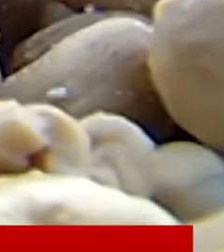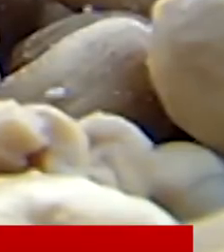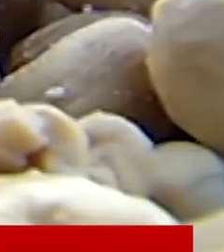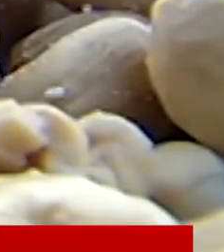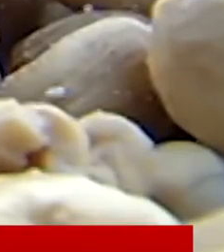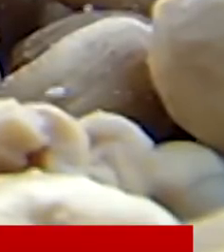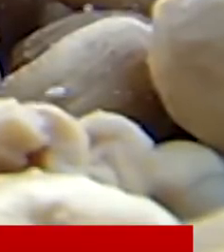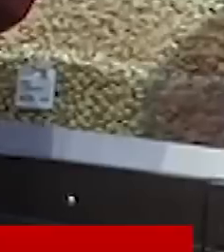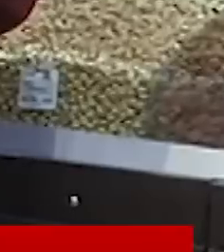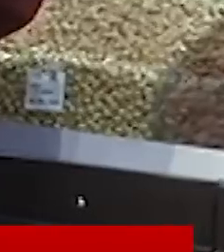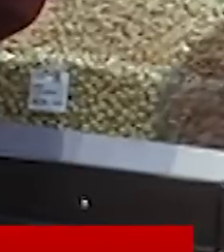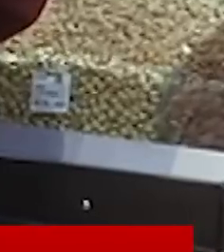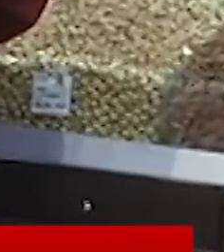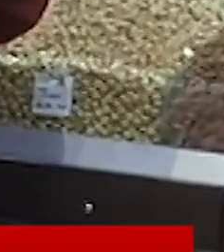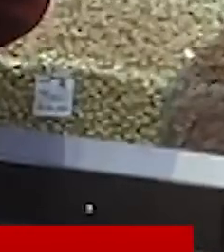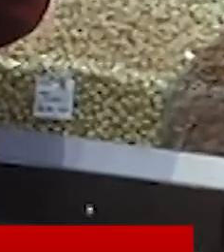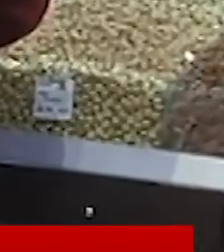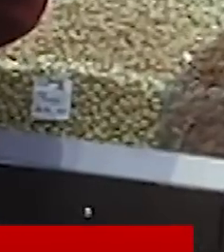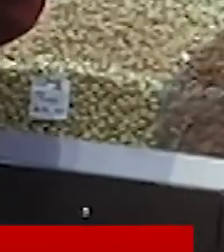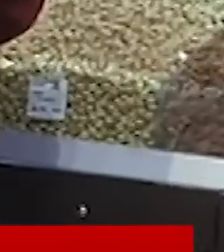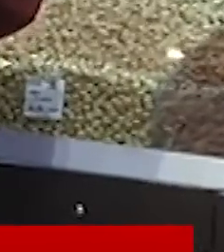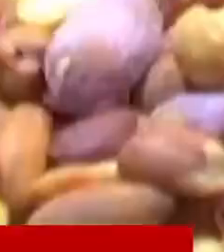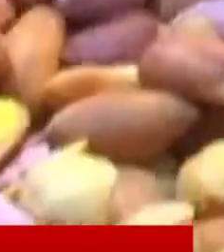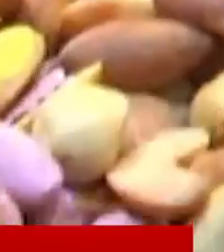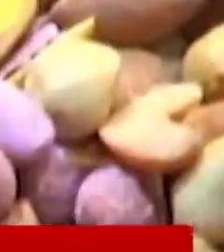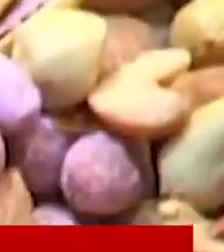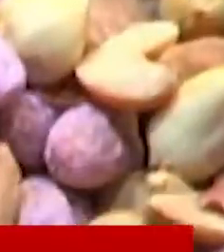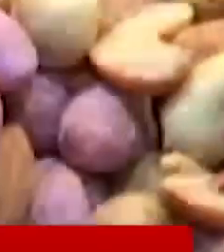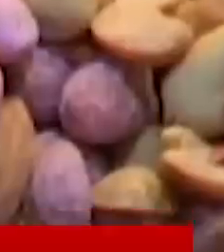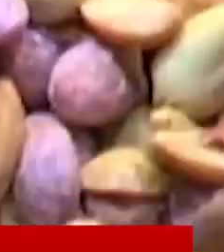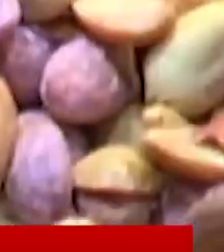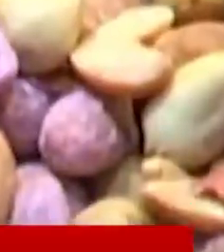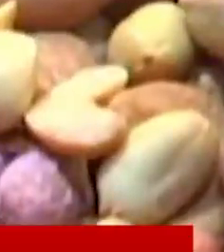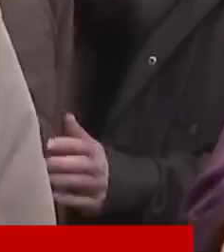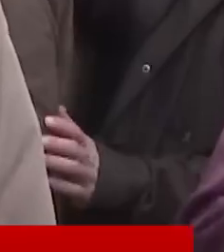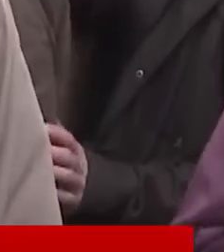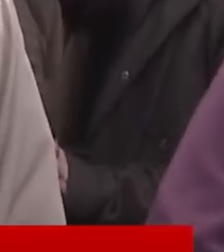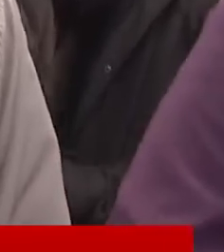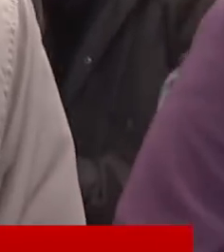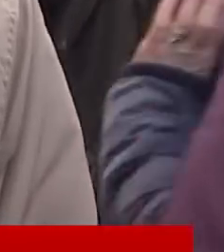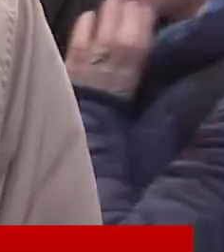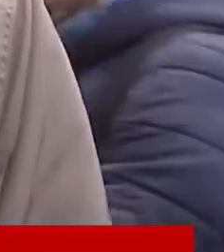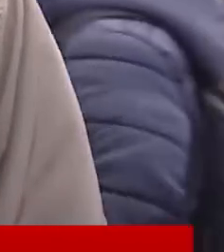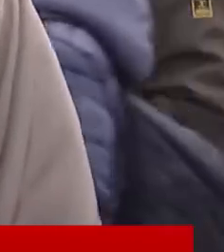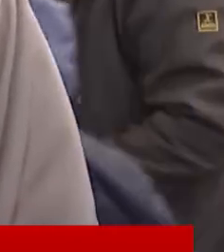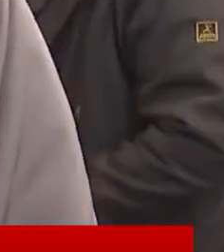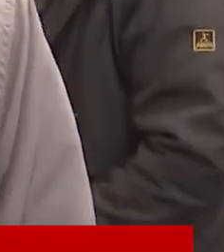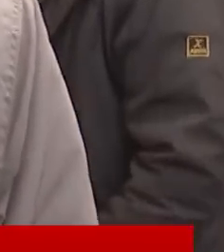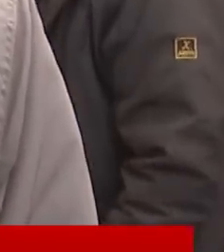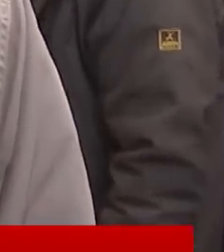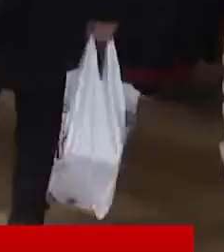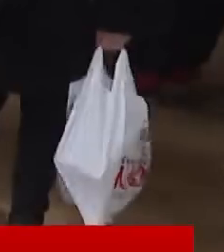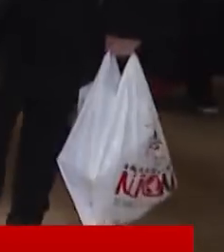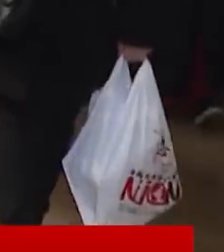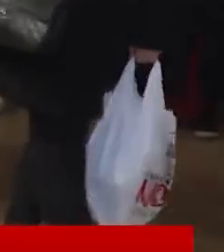asgari ücret 8.500 lira oldu diye daha elimize geçmeden o para Eridi sadece televizyonumu seyredeceğiz akşam Onunla hep beraber oturup